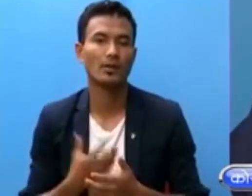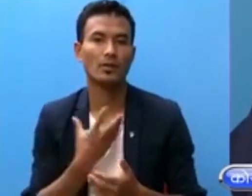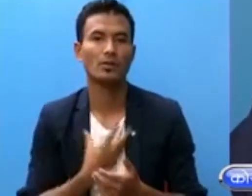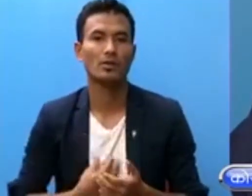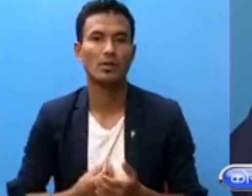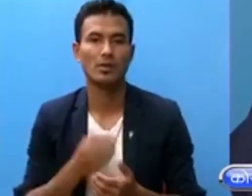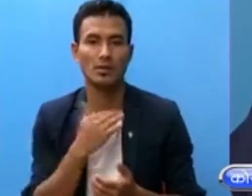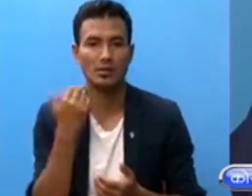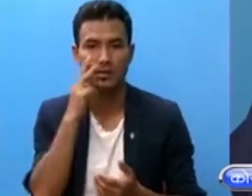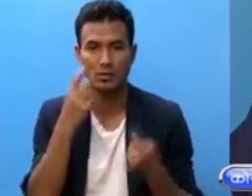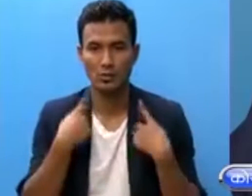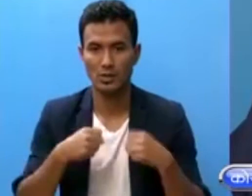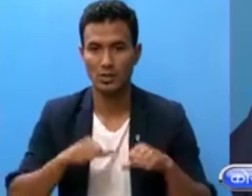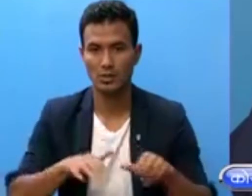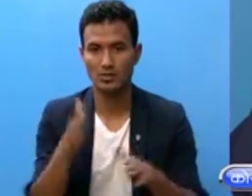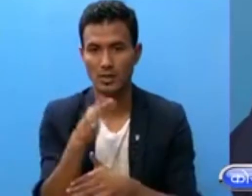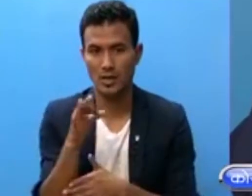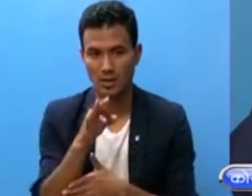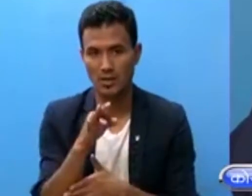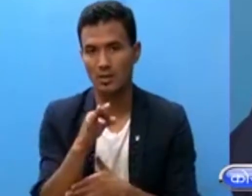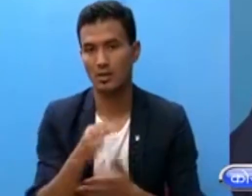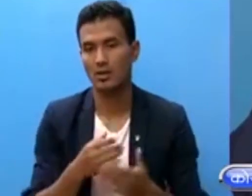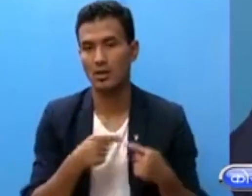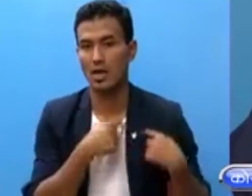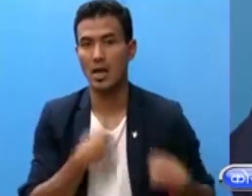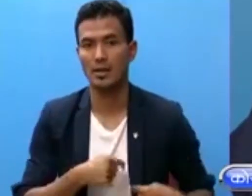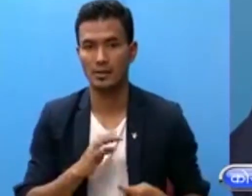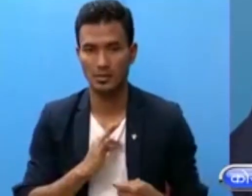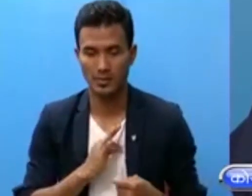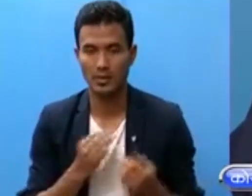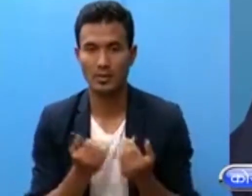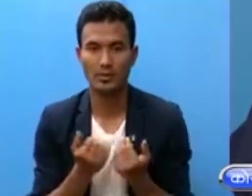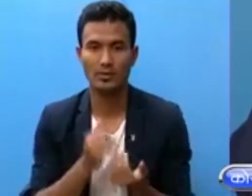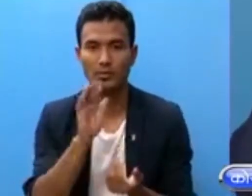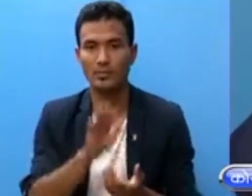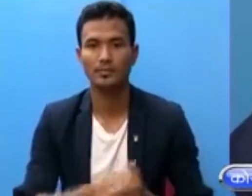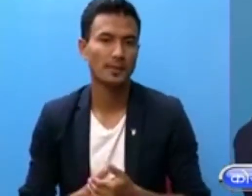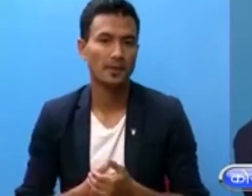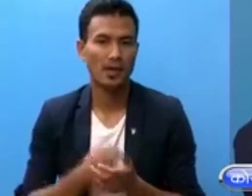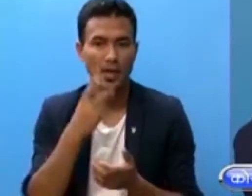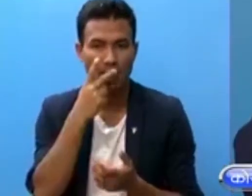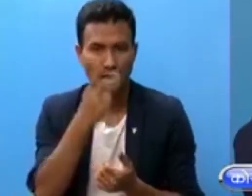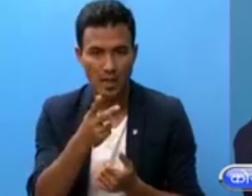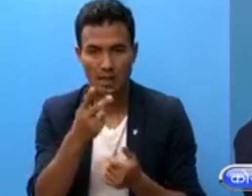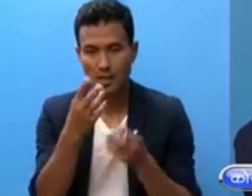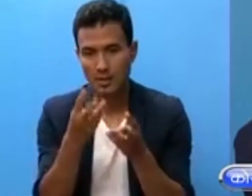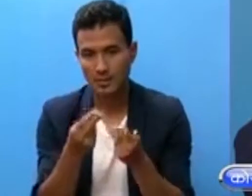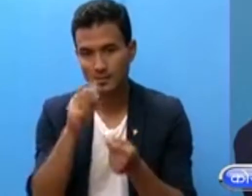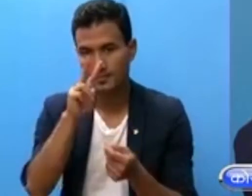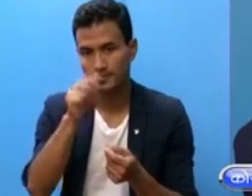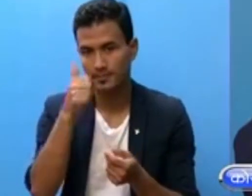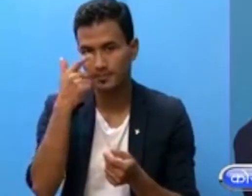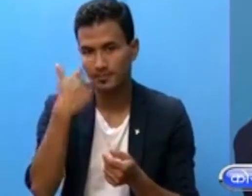दुःखद निधनमा स्वास्थ्य तथा जनसङ्ख्या मन्त्रालय हार्दिक संवेदना प्रकट गर्दछ। प्रवक्ता गौतमका